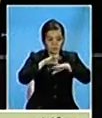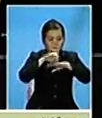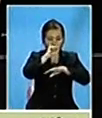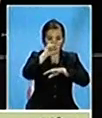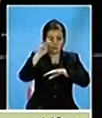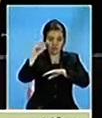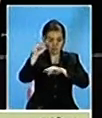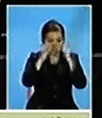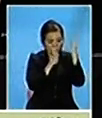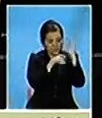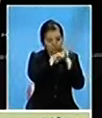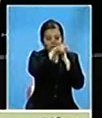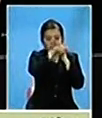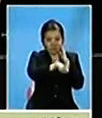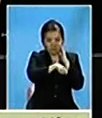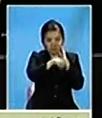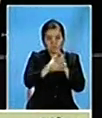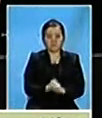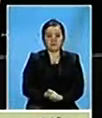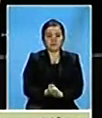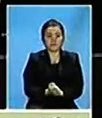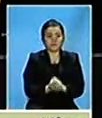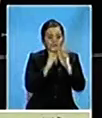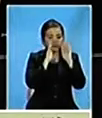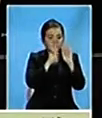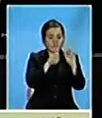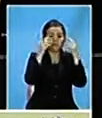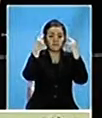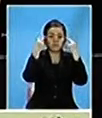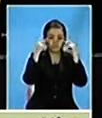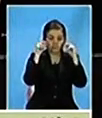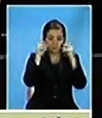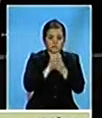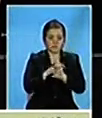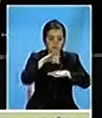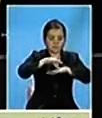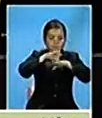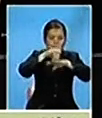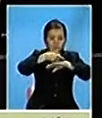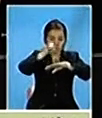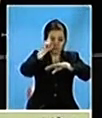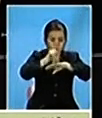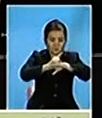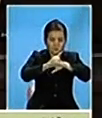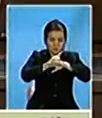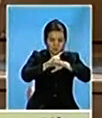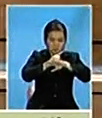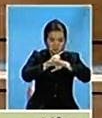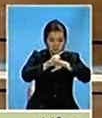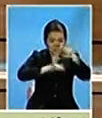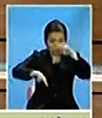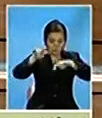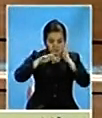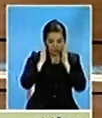าขออนุญาตหารือท่านประธานฝากไปถึงท่านนายกรัฐมนตรีในฐานะประธานกรรมการข้าราชการพลเรือนหรือประธานก